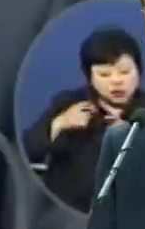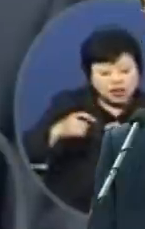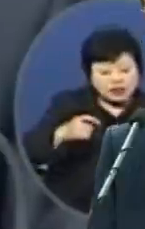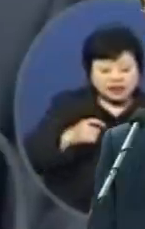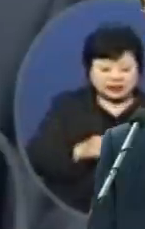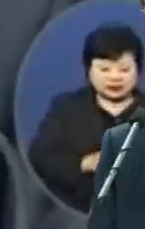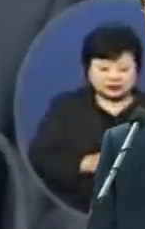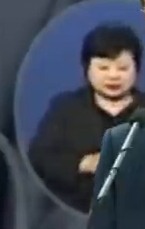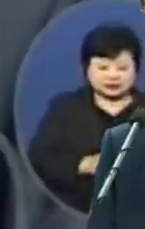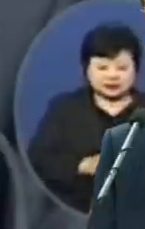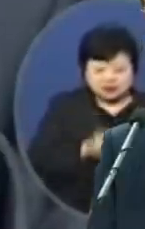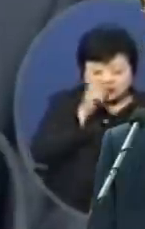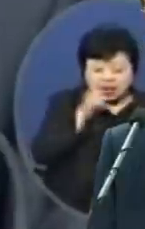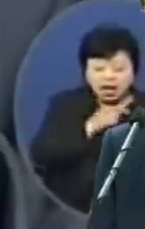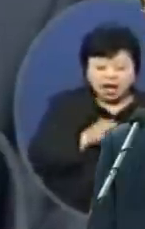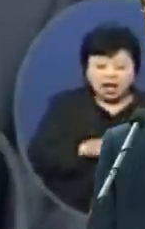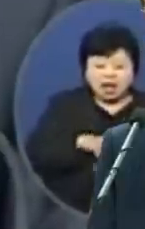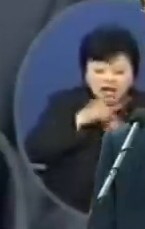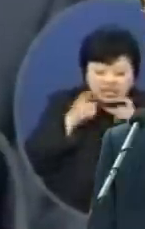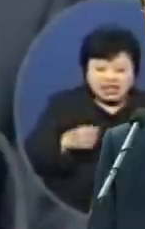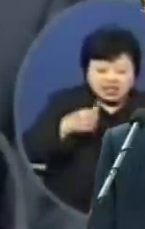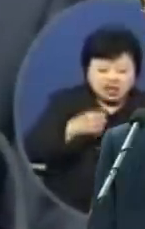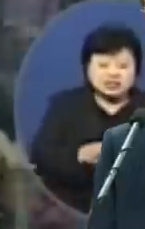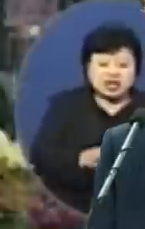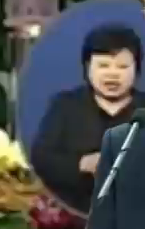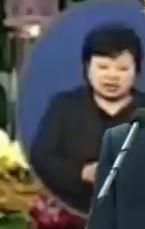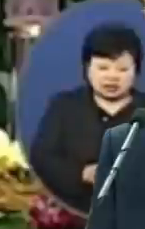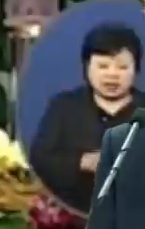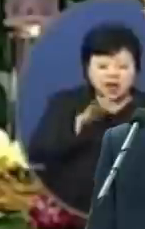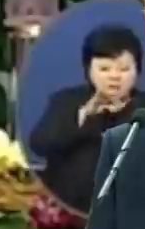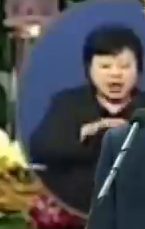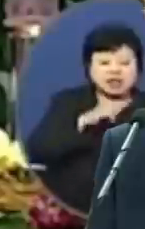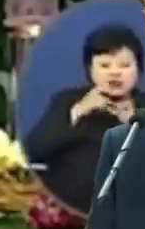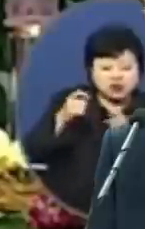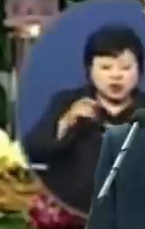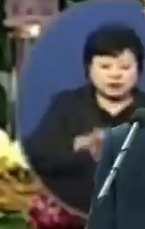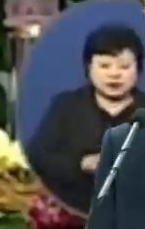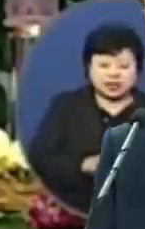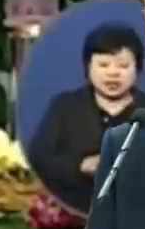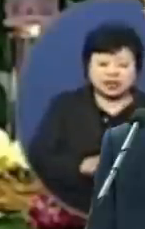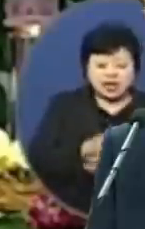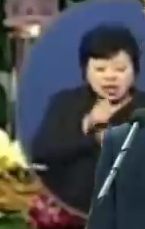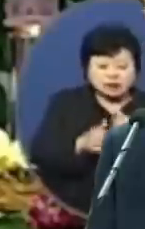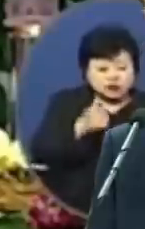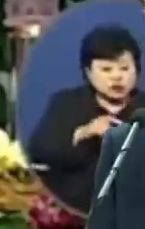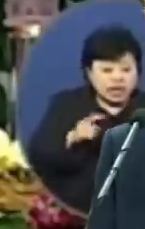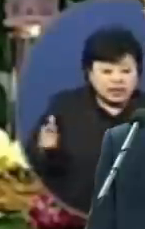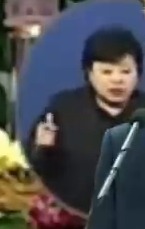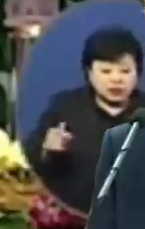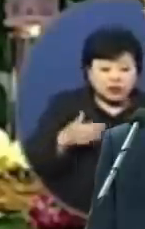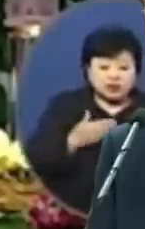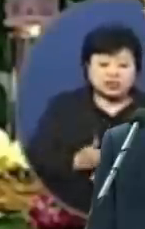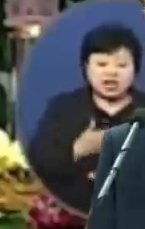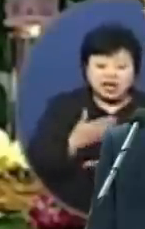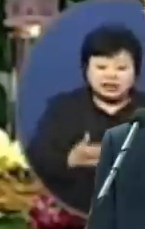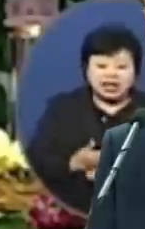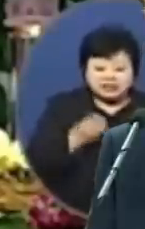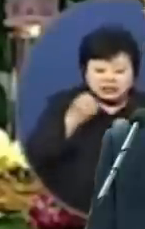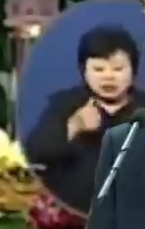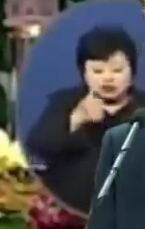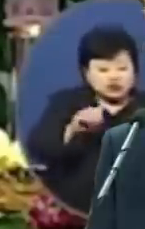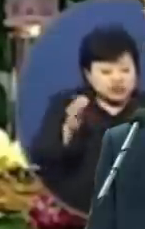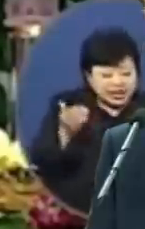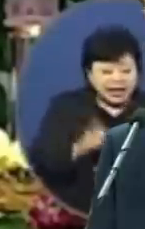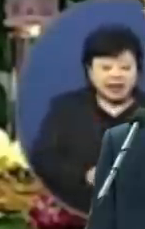앞에서 너희가 결정하라. 그렇게 말하는 것입니다. 하나님이 너희 주인이 아니라 네가 또 다른 새로운 주인이